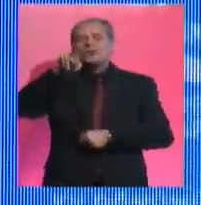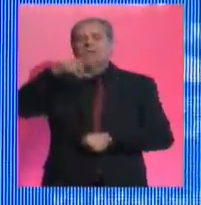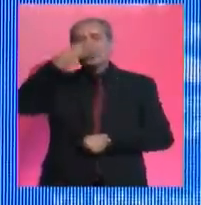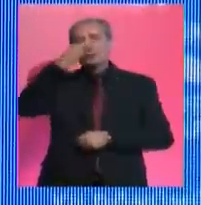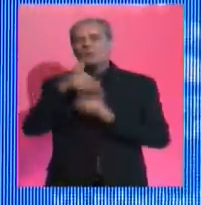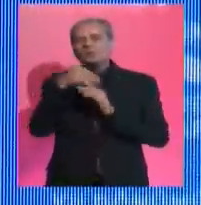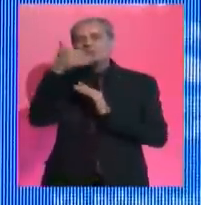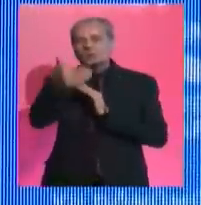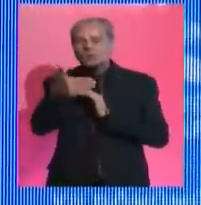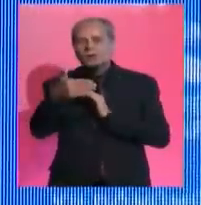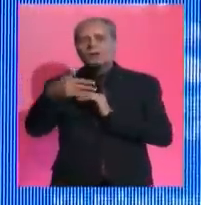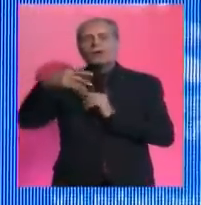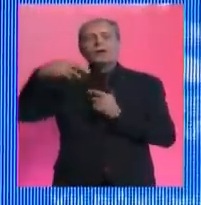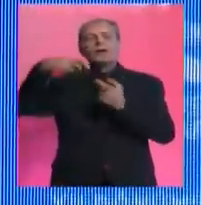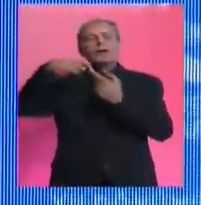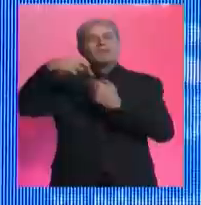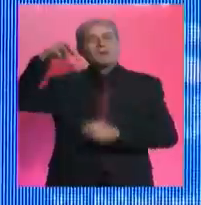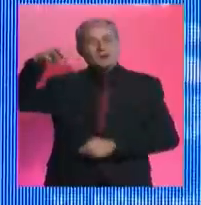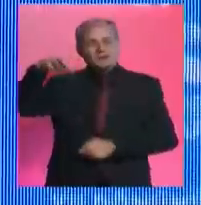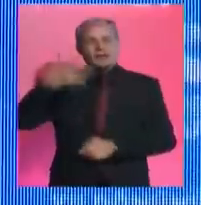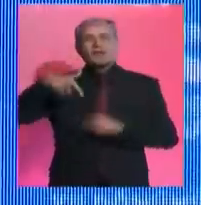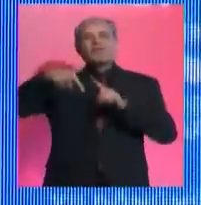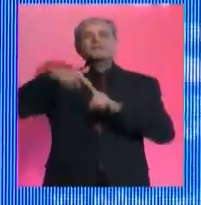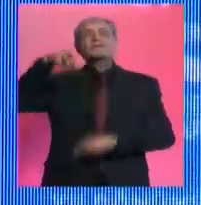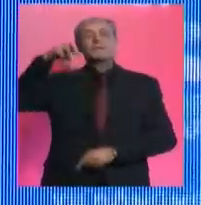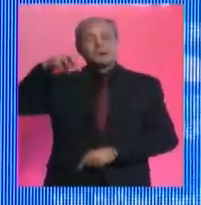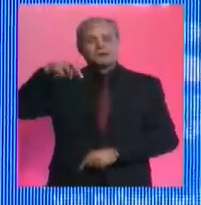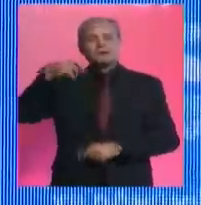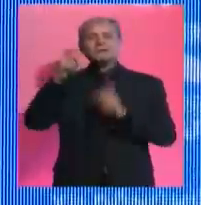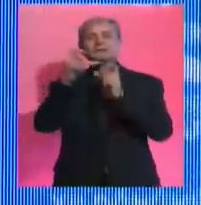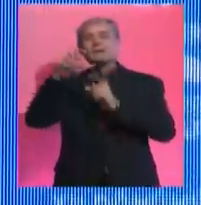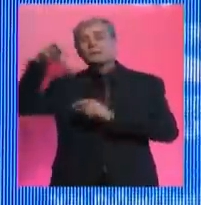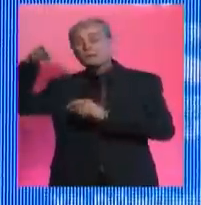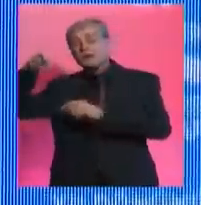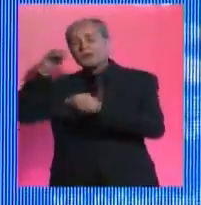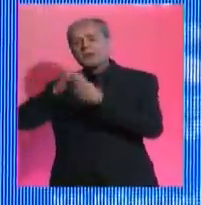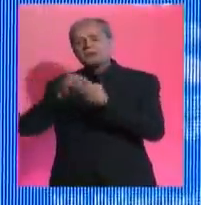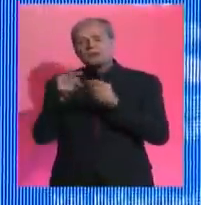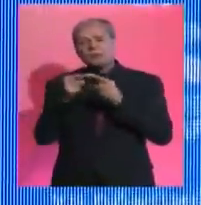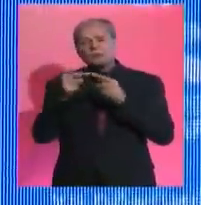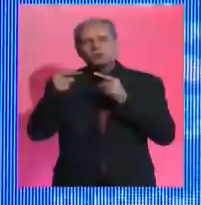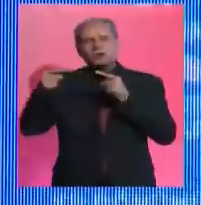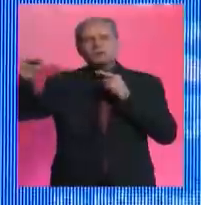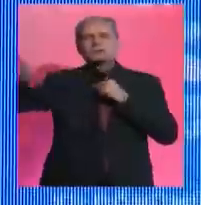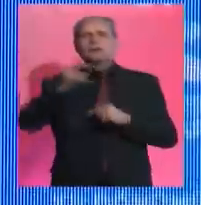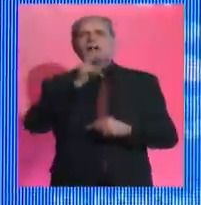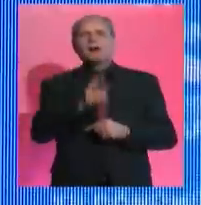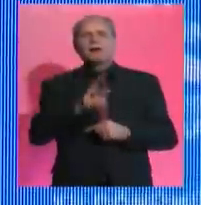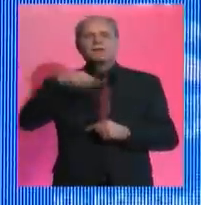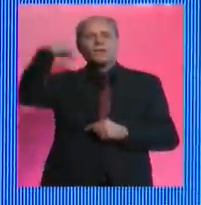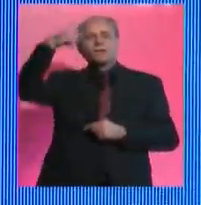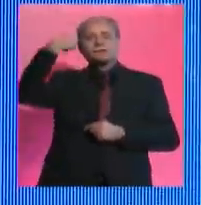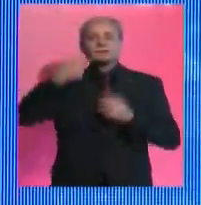sonrasında sırasıyla refah Fazilet ve Saadet Partisi ne kadar uzanan bir kararlılığın